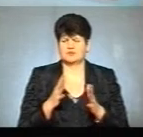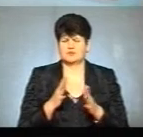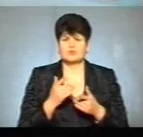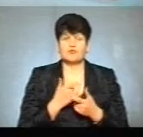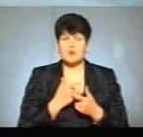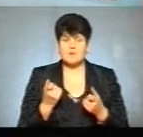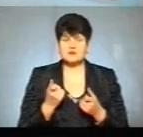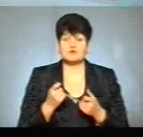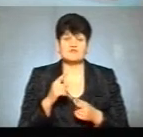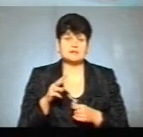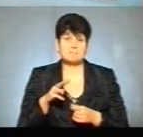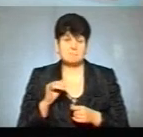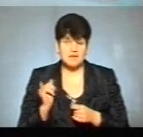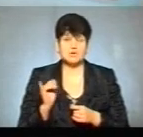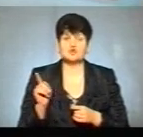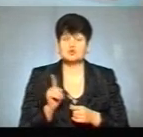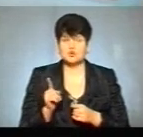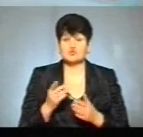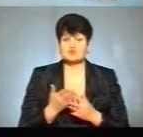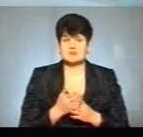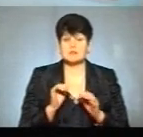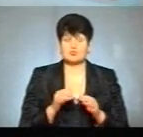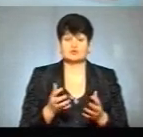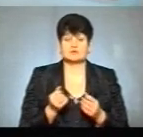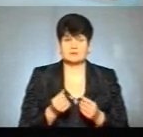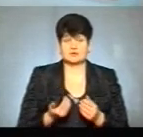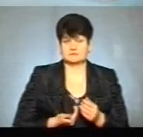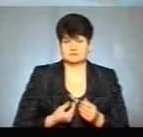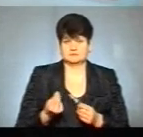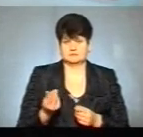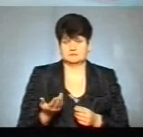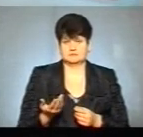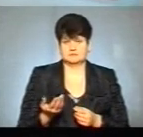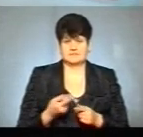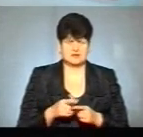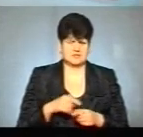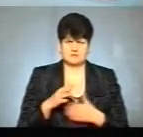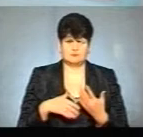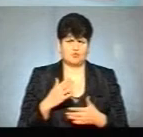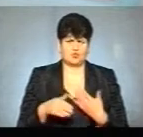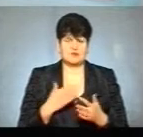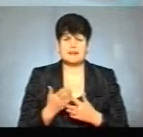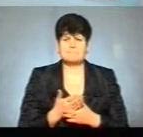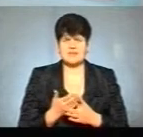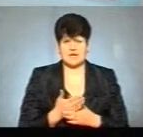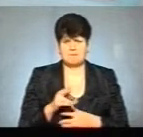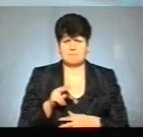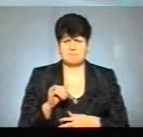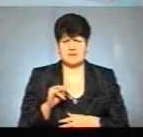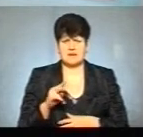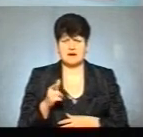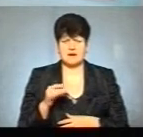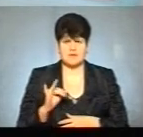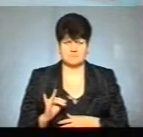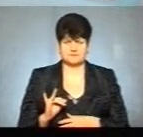масової інформації, що субсидії можна отримувати всі вже готівкою. Це десь сплутали з пільгами на